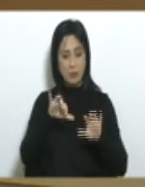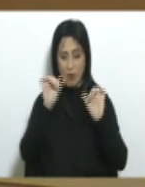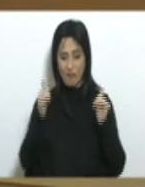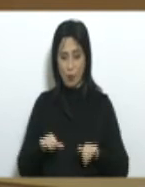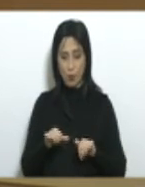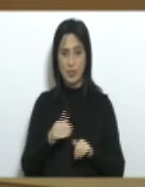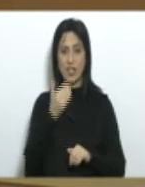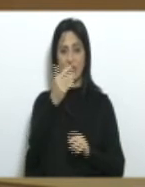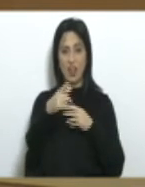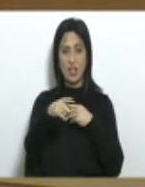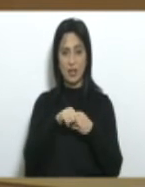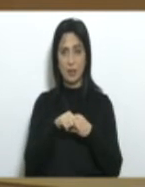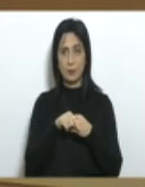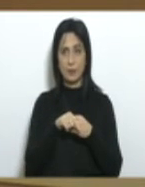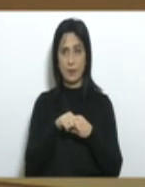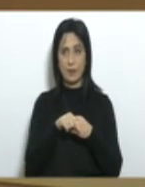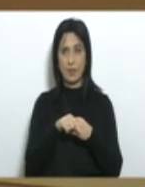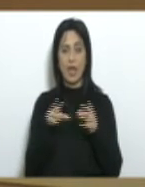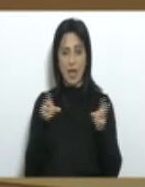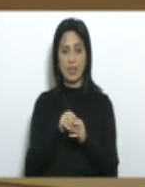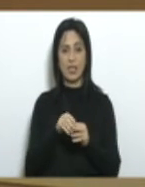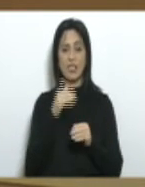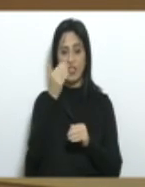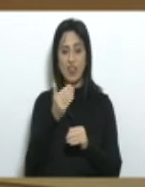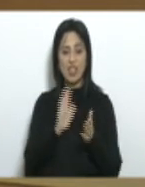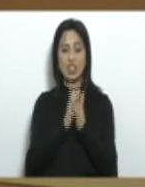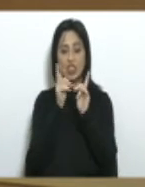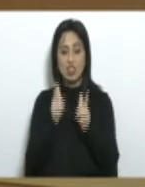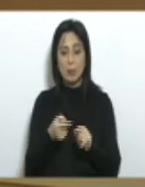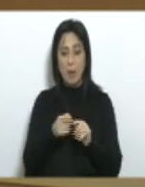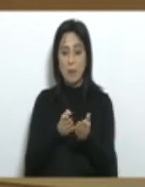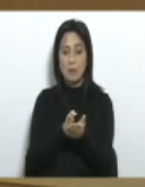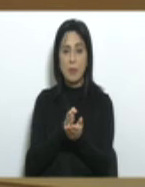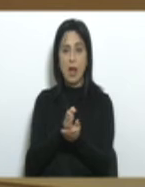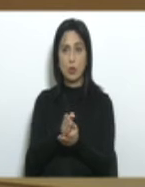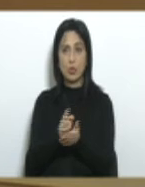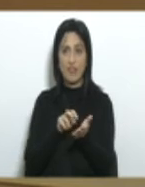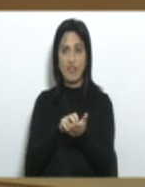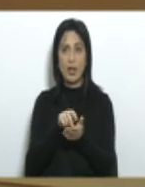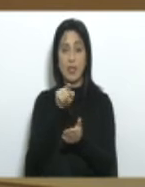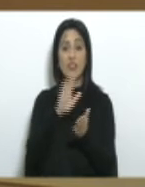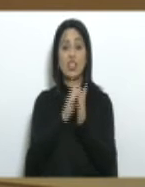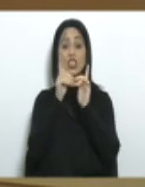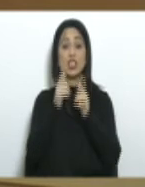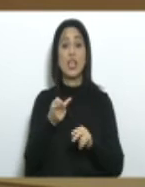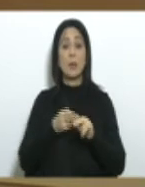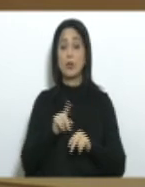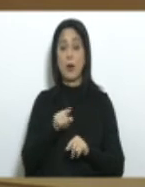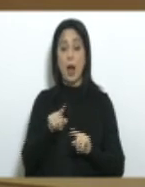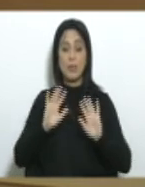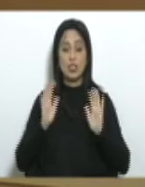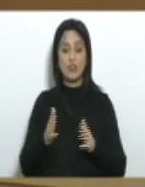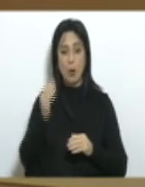ფორმით თქვენთან ერთად და თქვენთან შეთანხმებით ამ მიმართულებით ვიაროთ. თქვენთან შეთანხმებით, იმიტომ რომ ამ